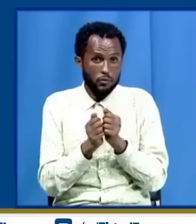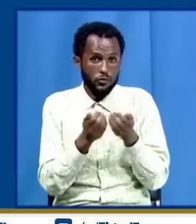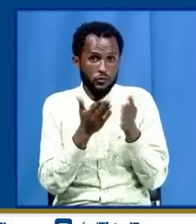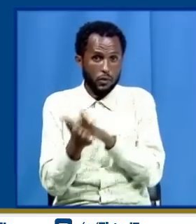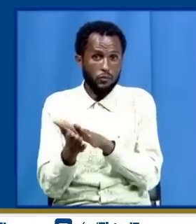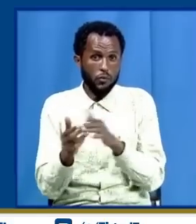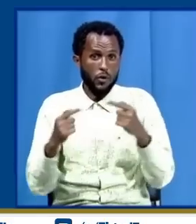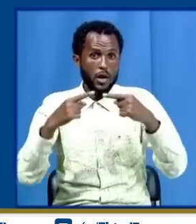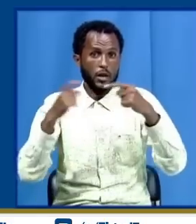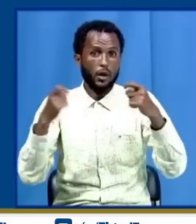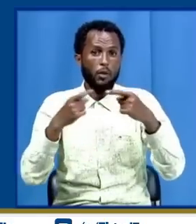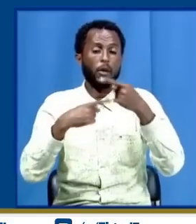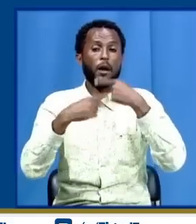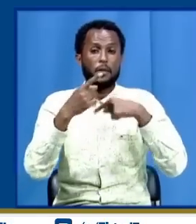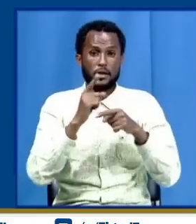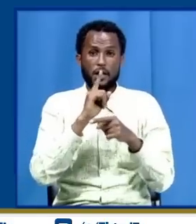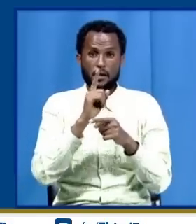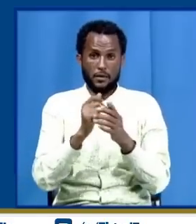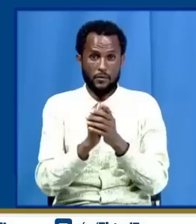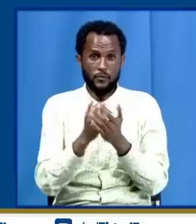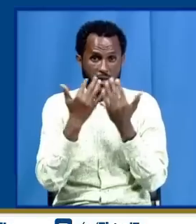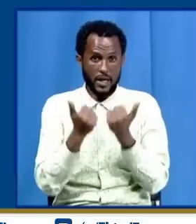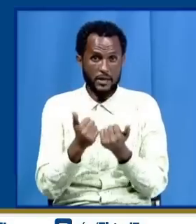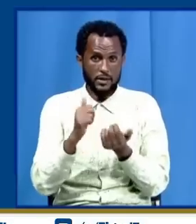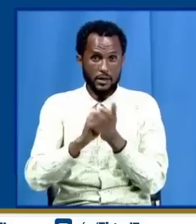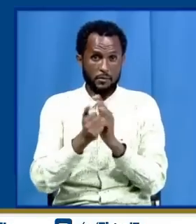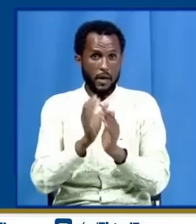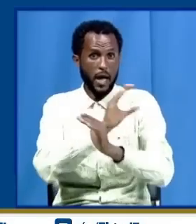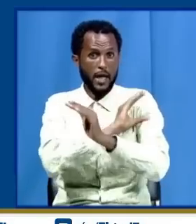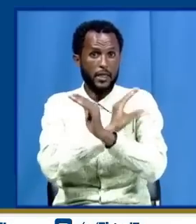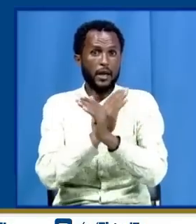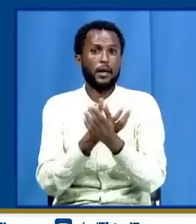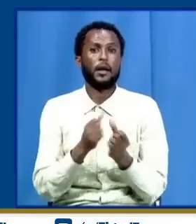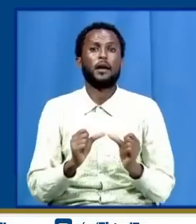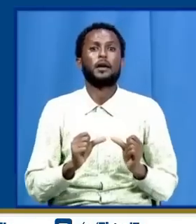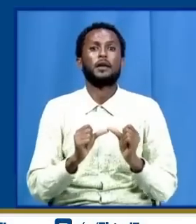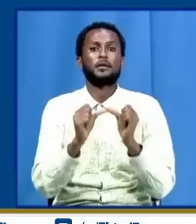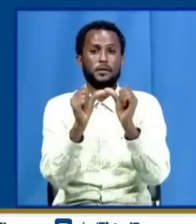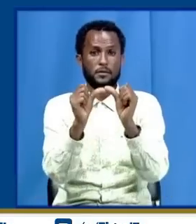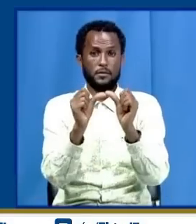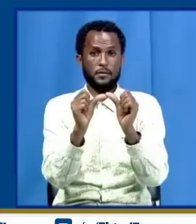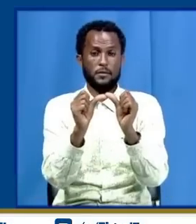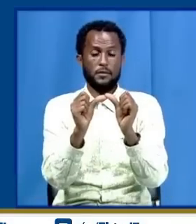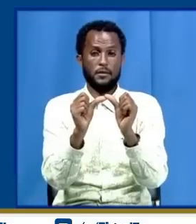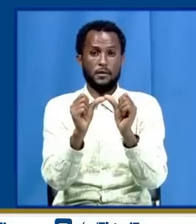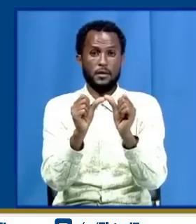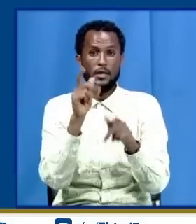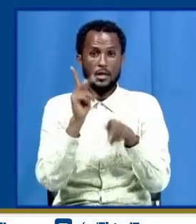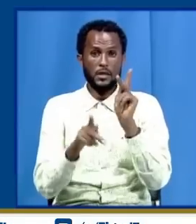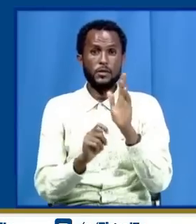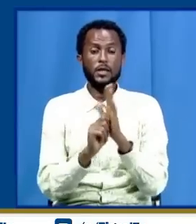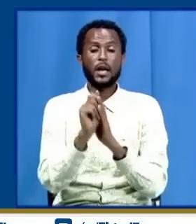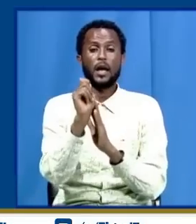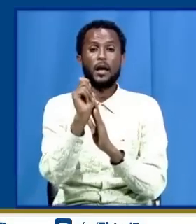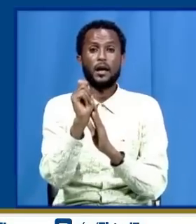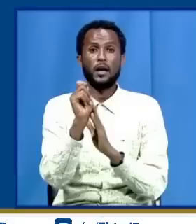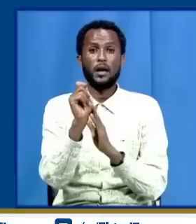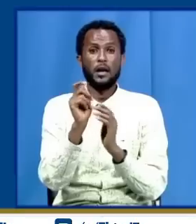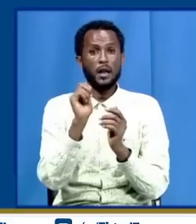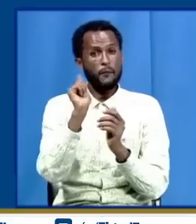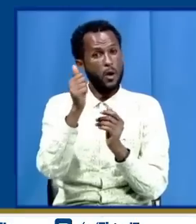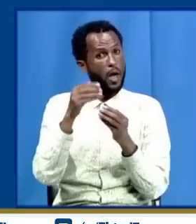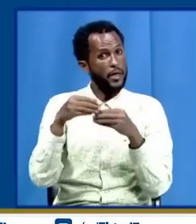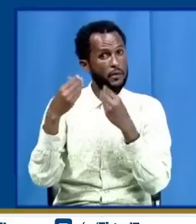إنا تقاوم كا مسيخا إخام حزوون أتناخير كا كتسل هزبت قراي ناتو